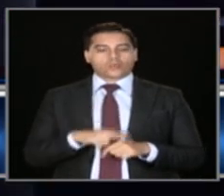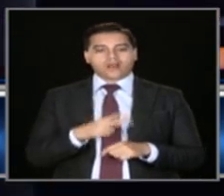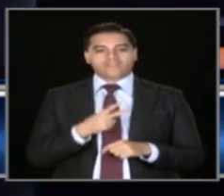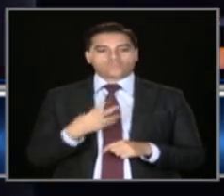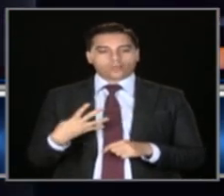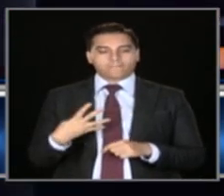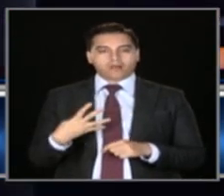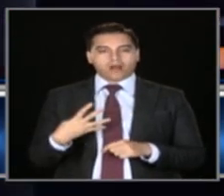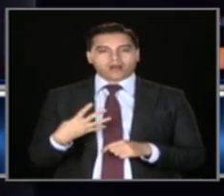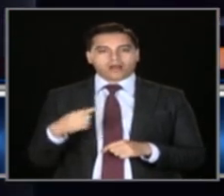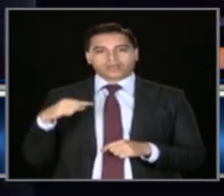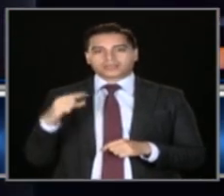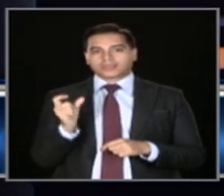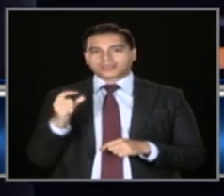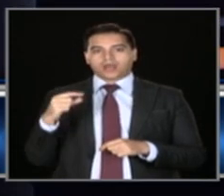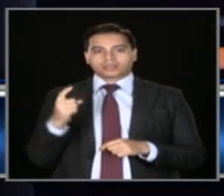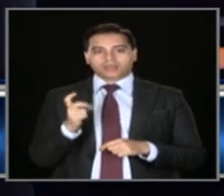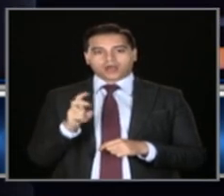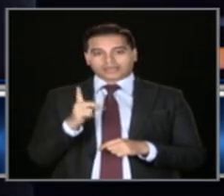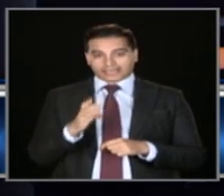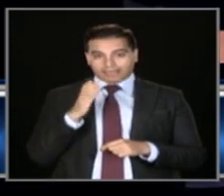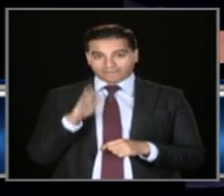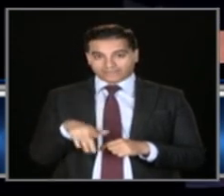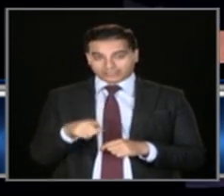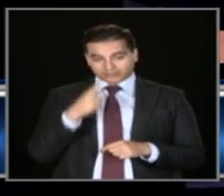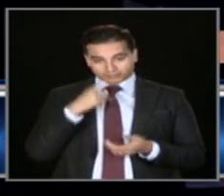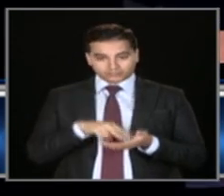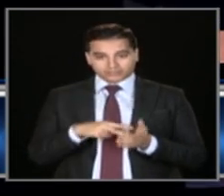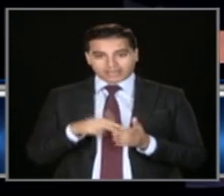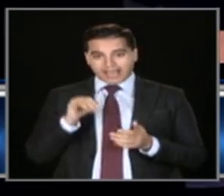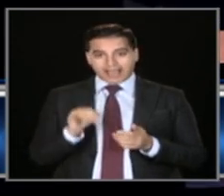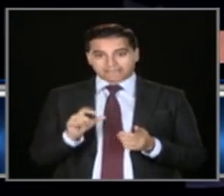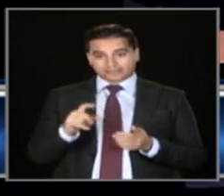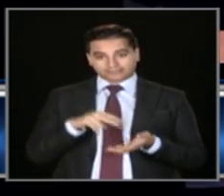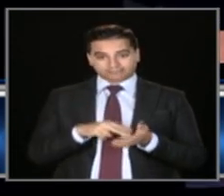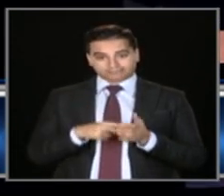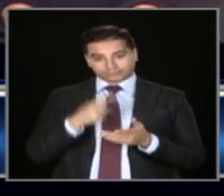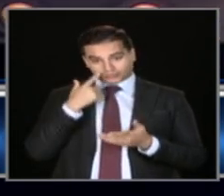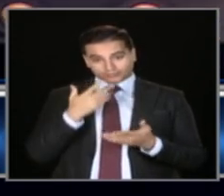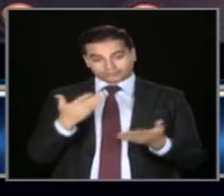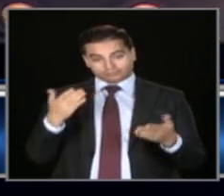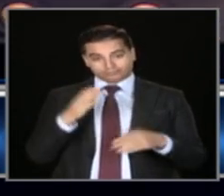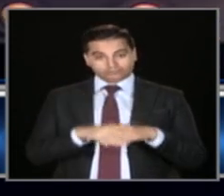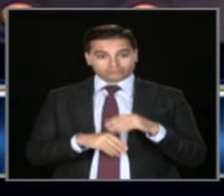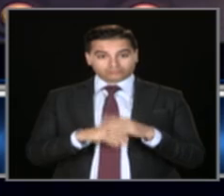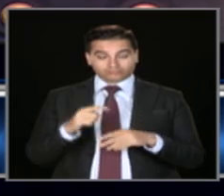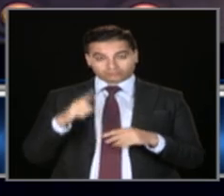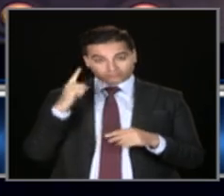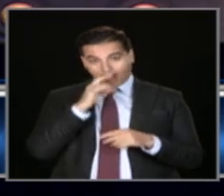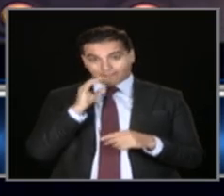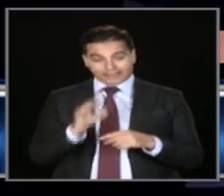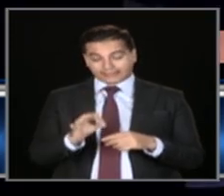2003-2004 دندرة في إجابة؟ أمين؟ هي تخمينة. تخمينة لازم تبقى صعبة